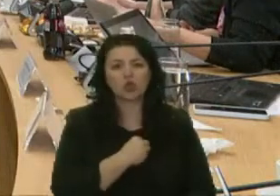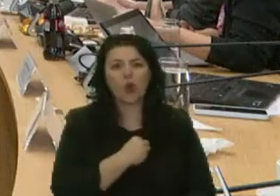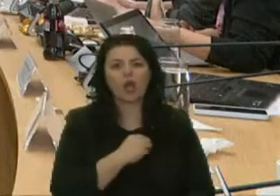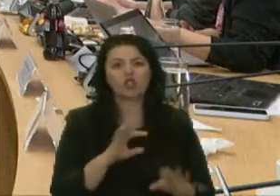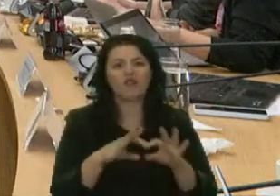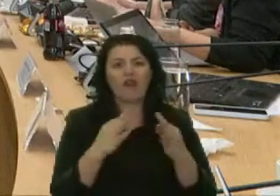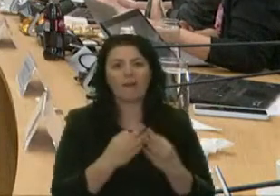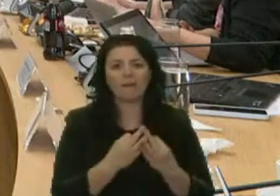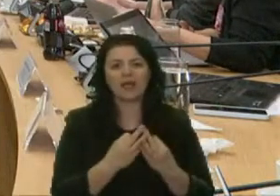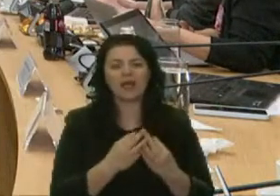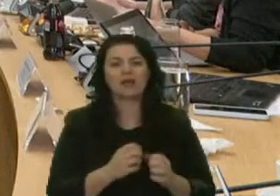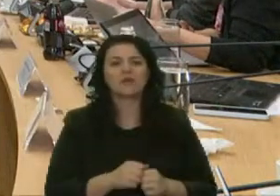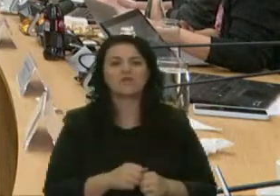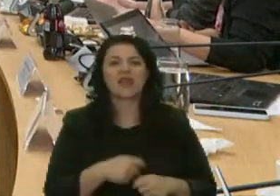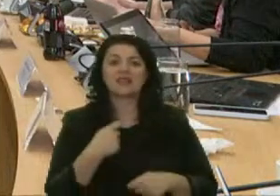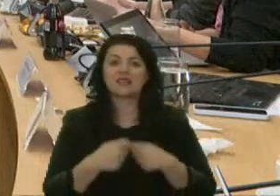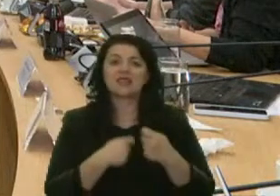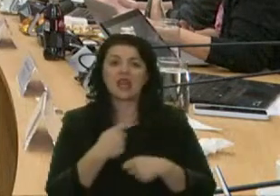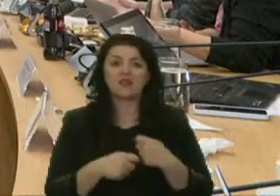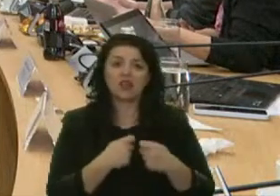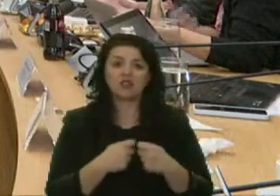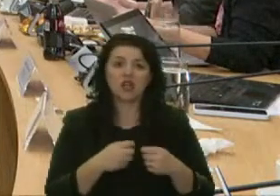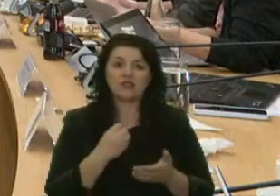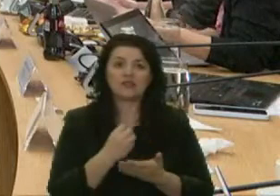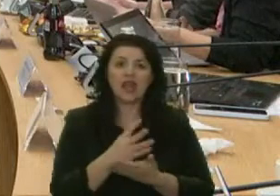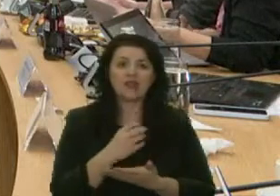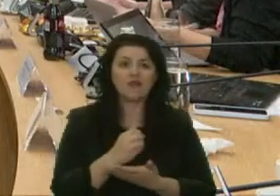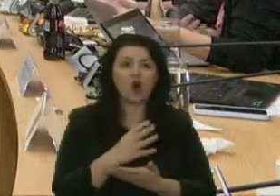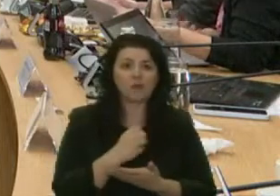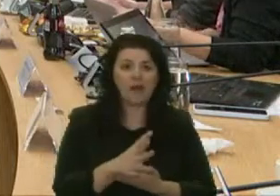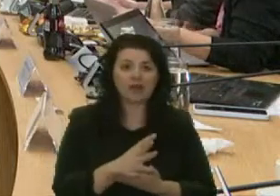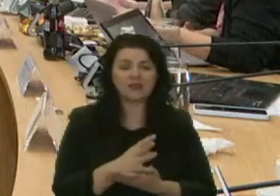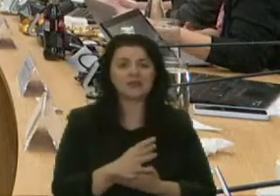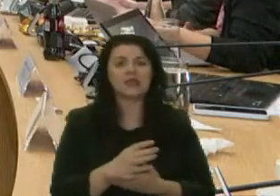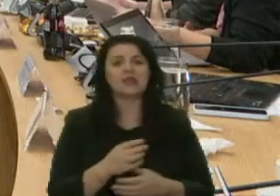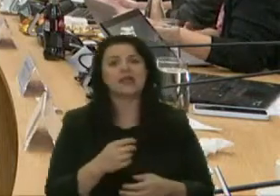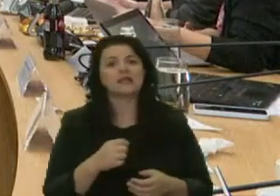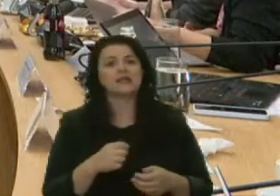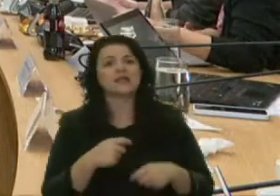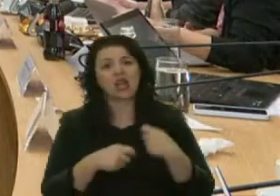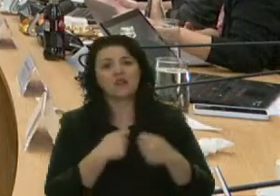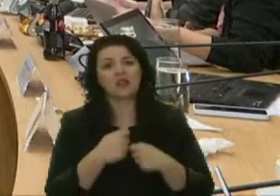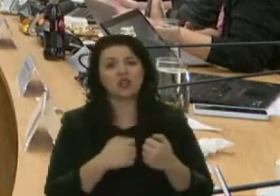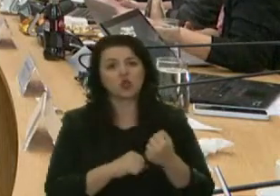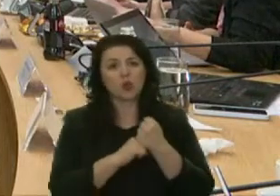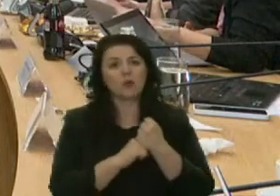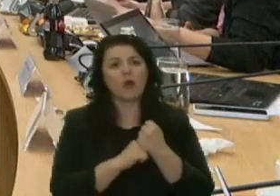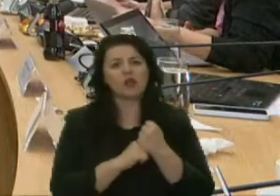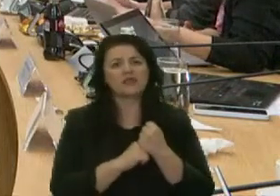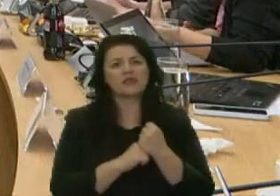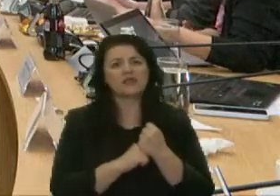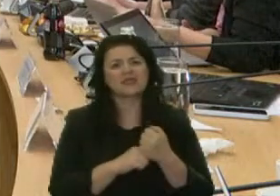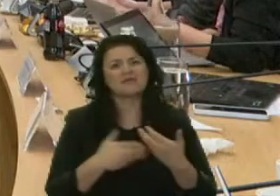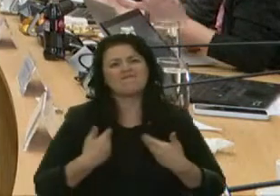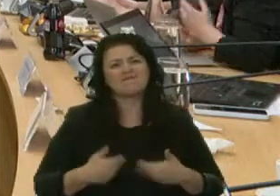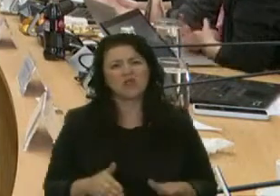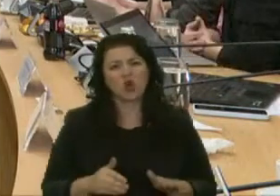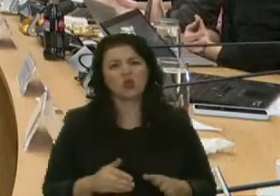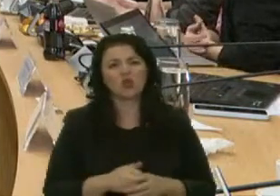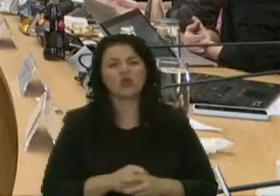familie servicii de educație și informare pentru autoîngrijire servicii și de suport în perioada de doliu intervenții de